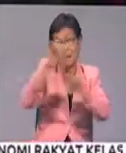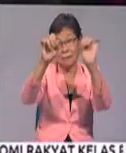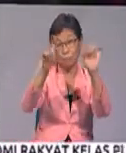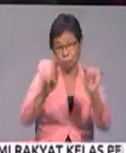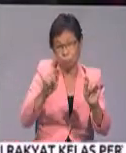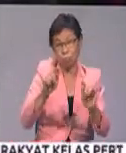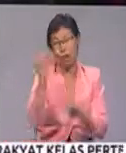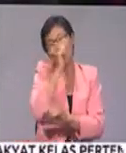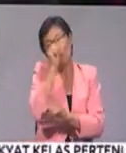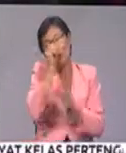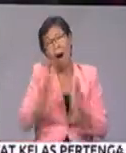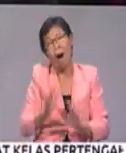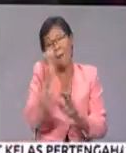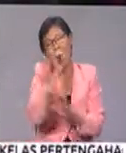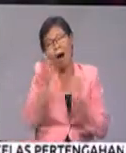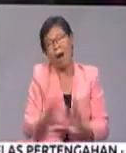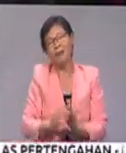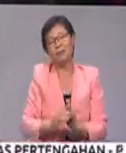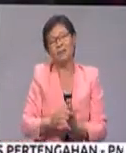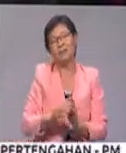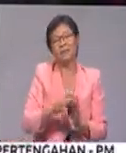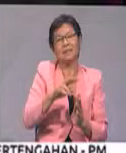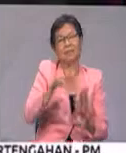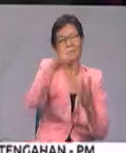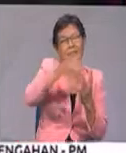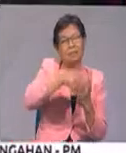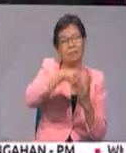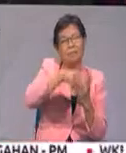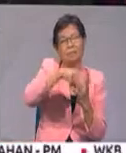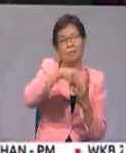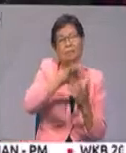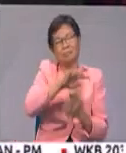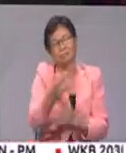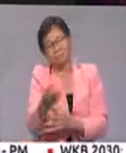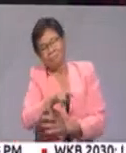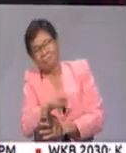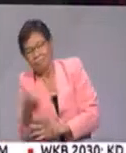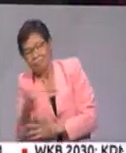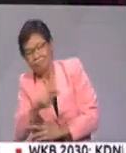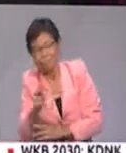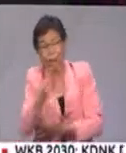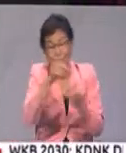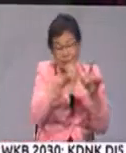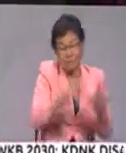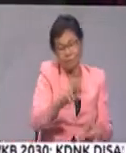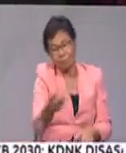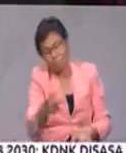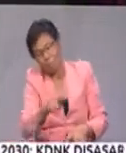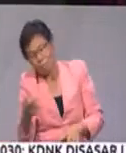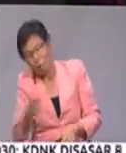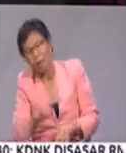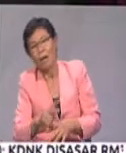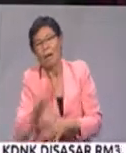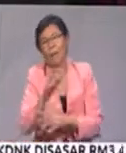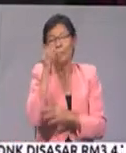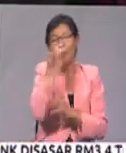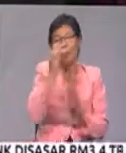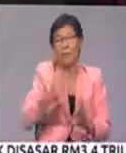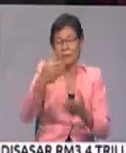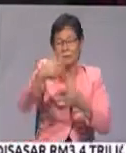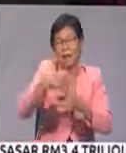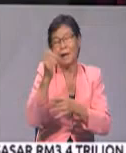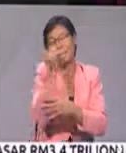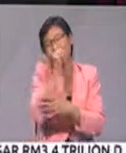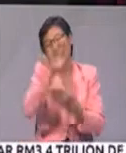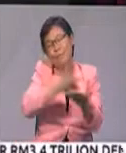Jadinya artis yang bakal diselang-selikan dengan peserta, iaitu kami ada Muna Syahira, seorang penyanyi baru dalam industri muzik, juga